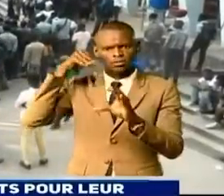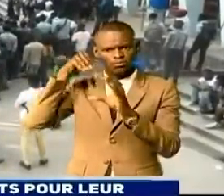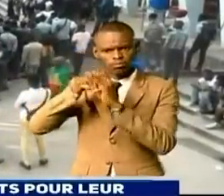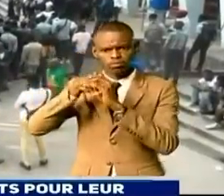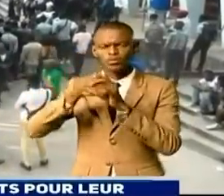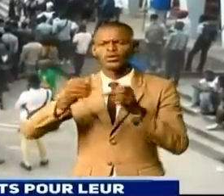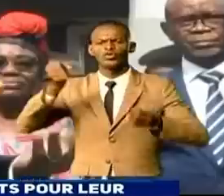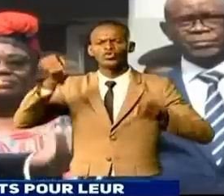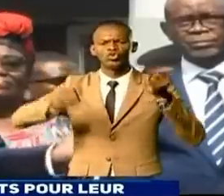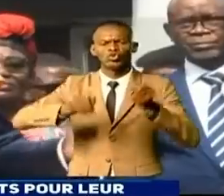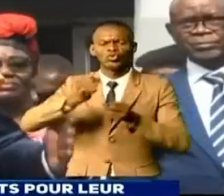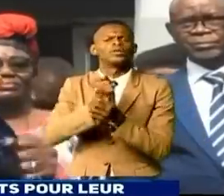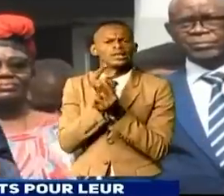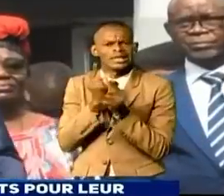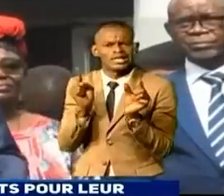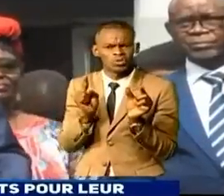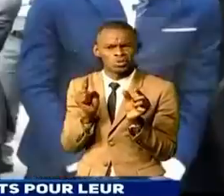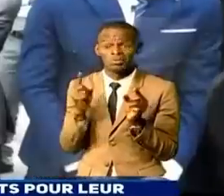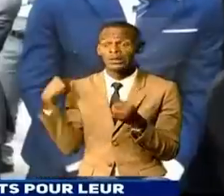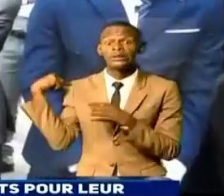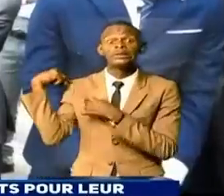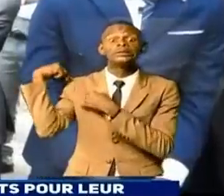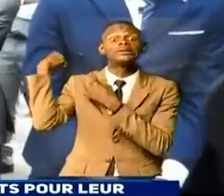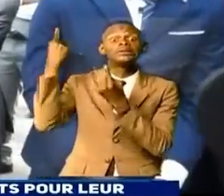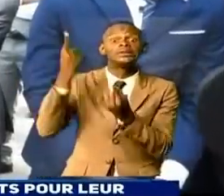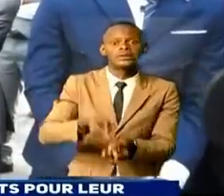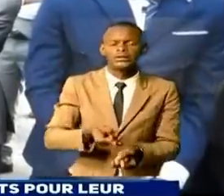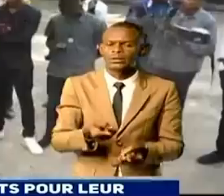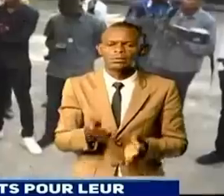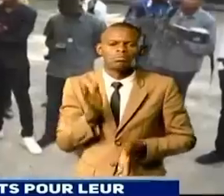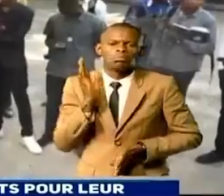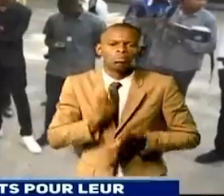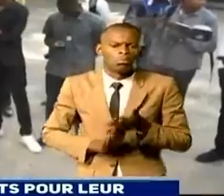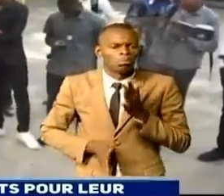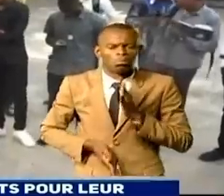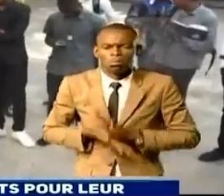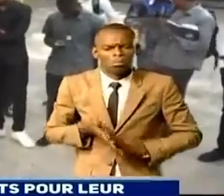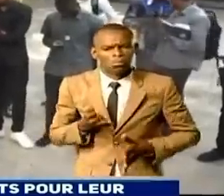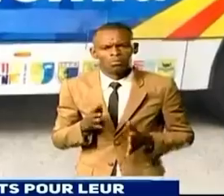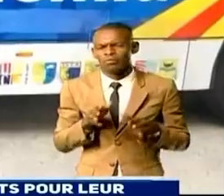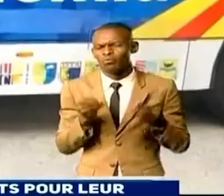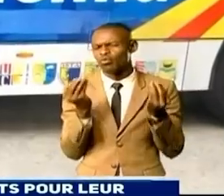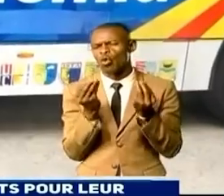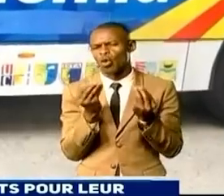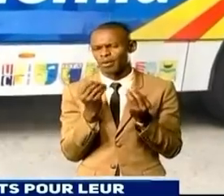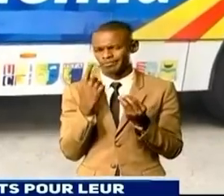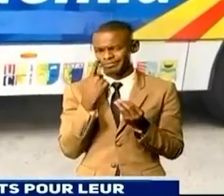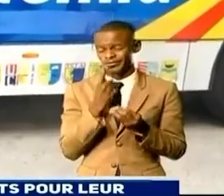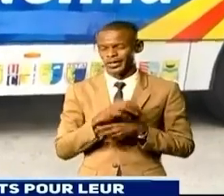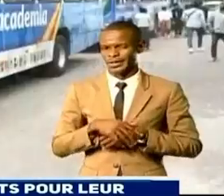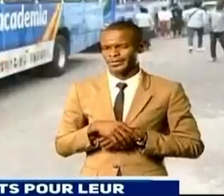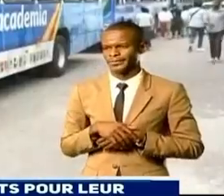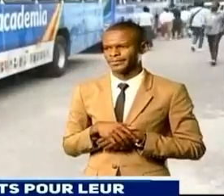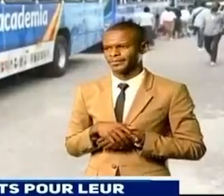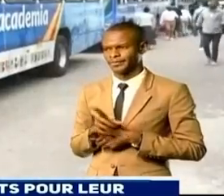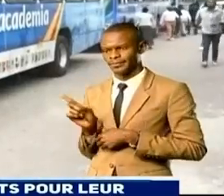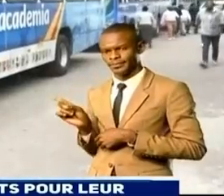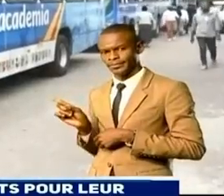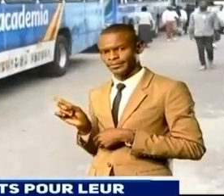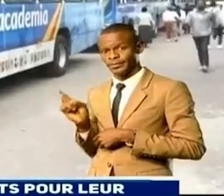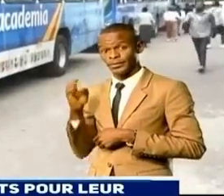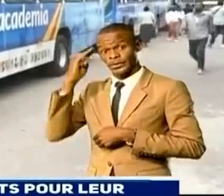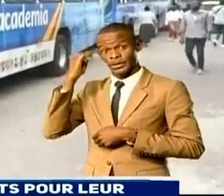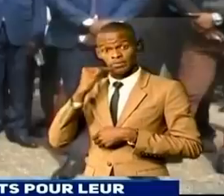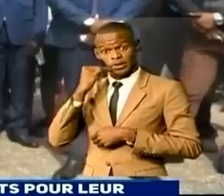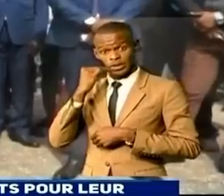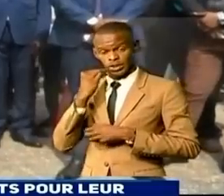Face à face, Chérubin Okende est étudiant pour faire une mise au point des Transacadémia afin d'élucider tout malentendu.